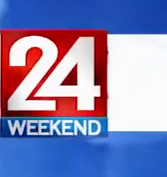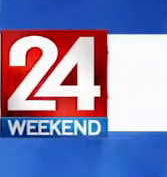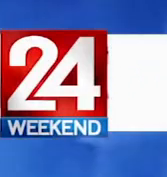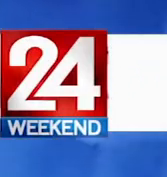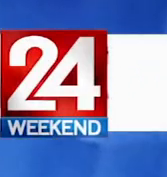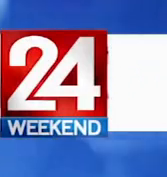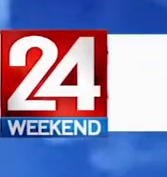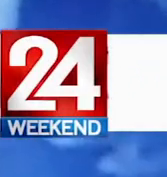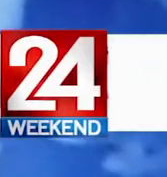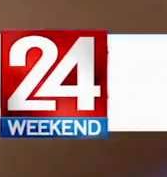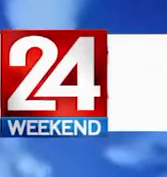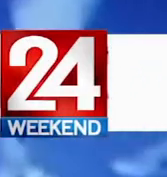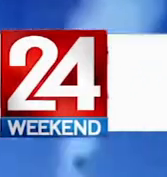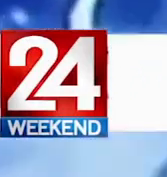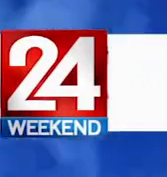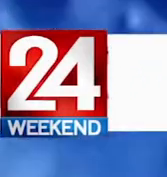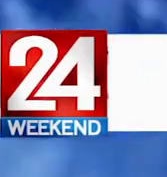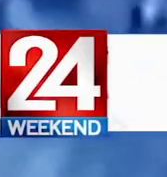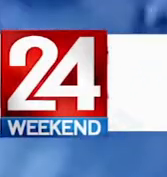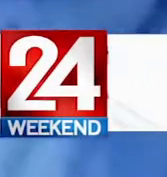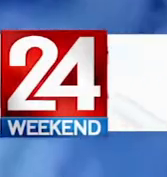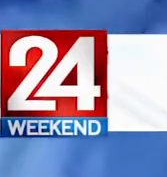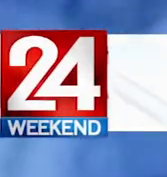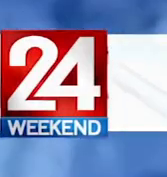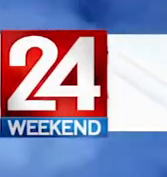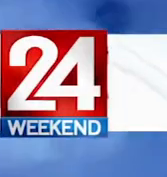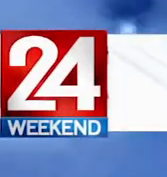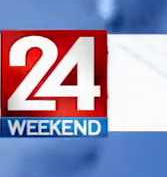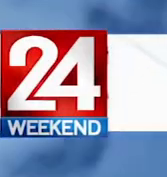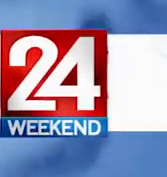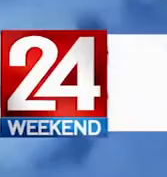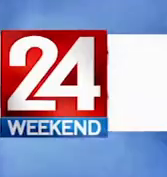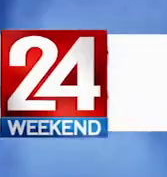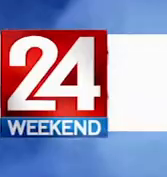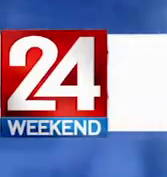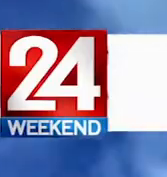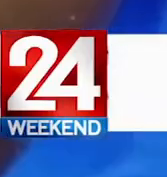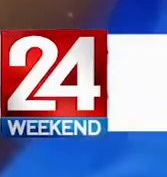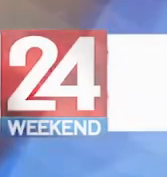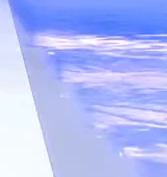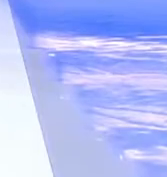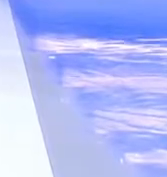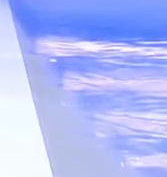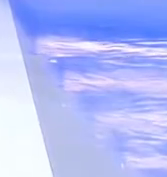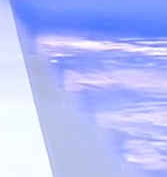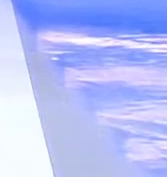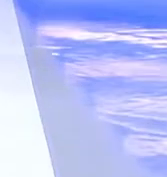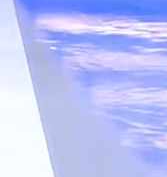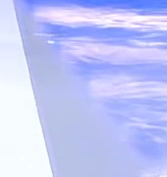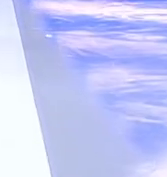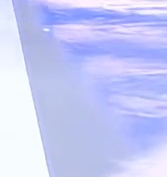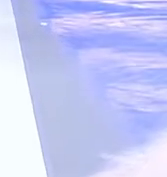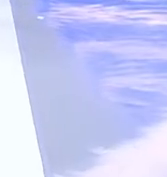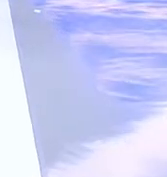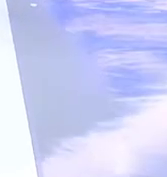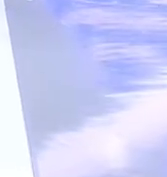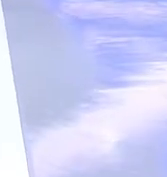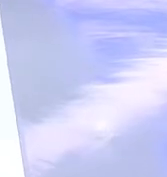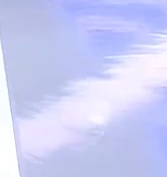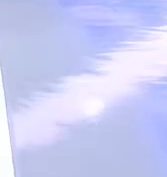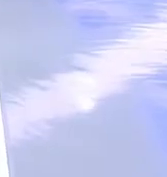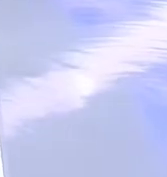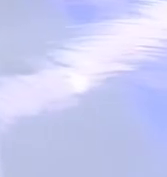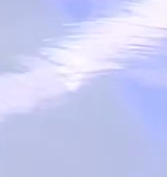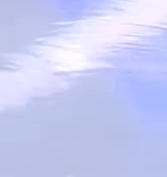Lalaking nakasagutan numano ang kasintahan ng paputok ng baril sa resto bar. Sa pagbabalik ng 24 oras